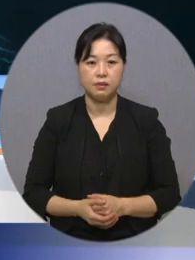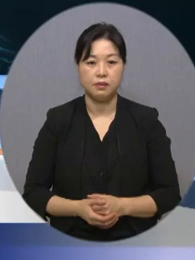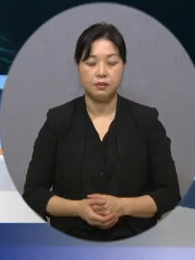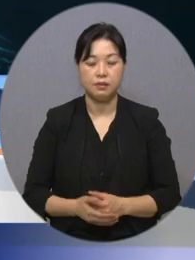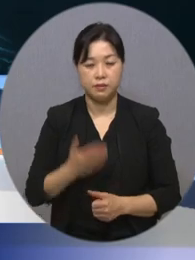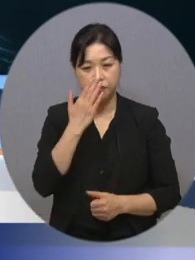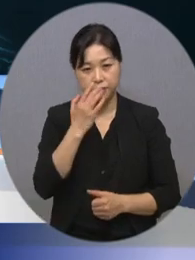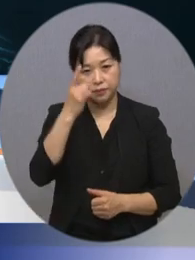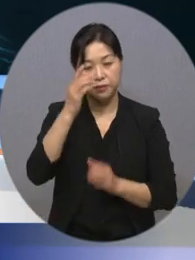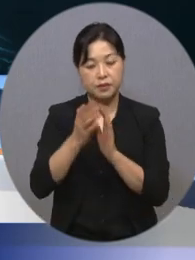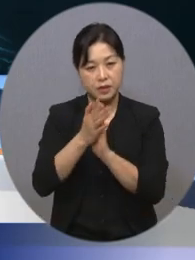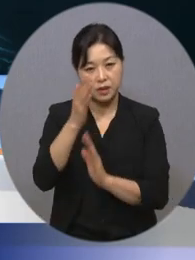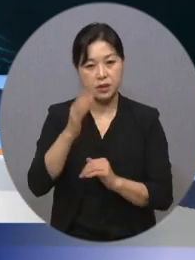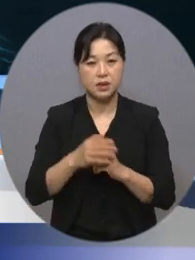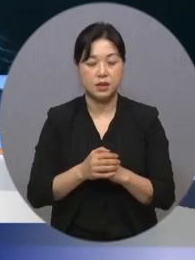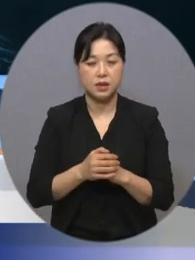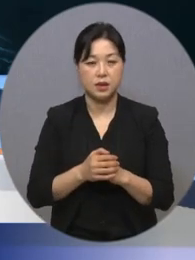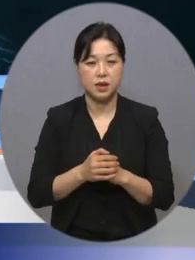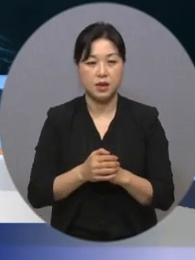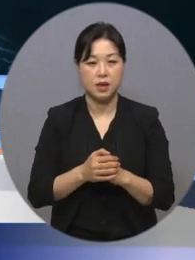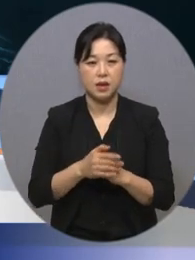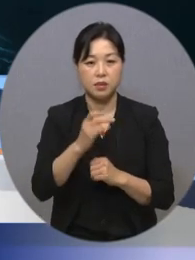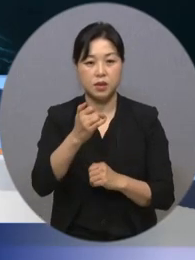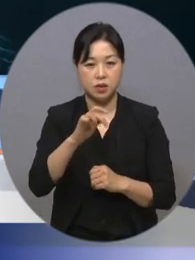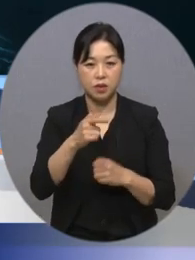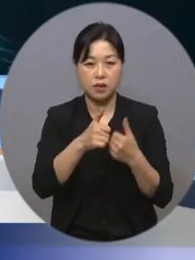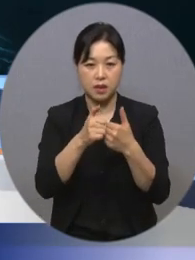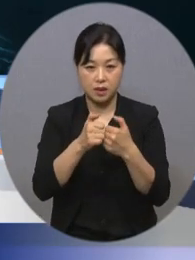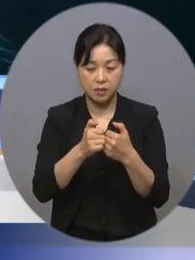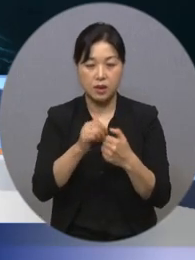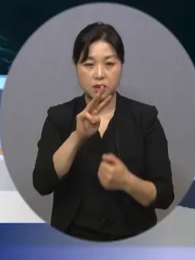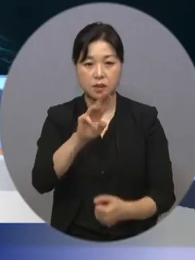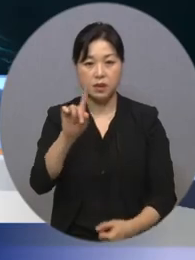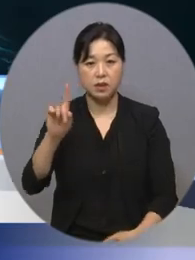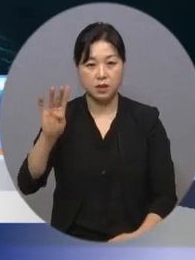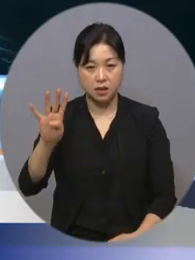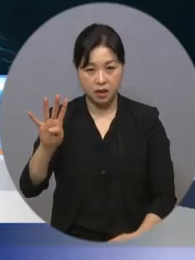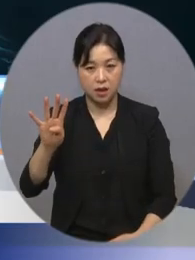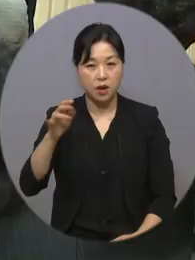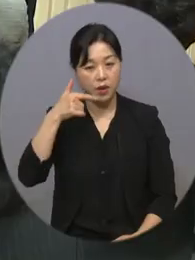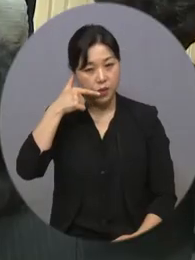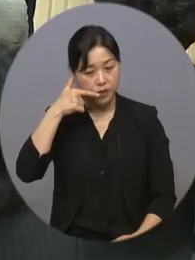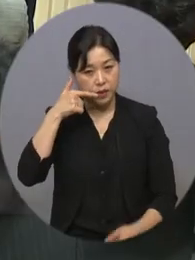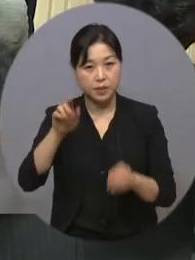순천 시가 민원 상담 3114 온누리 콜센터 문을 열었습니다.